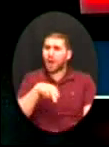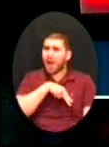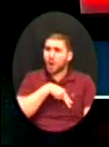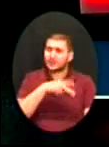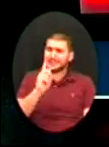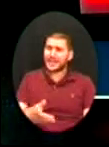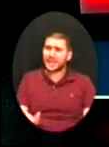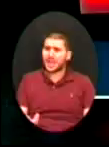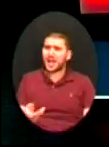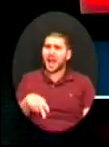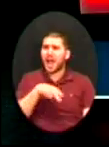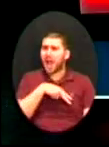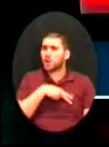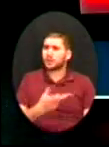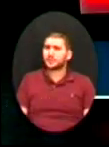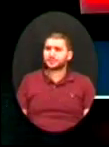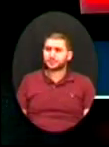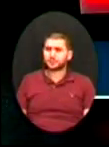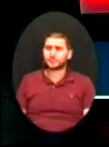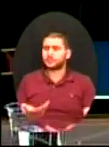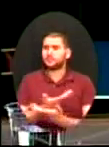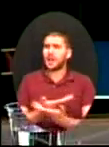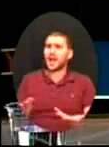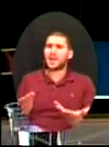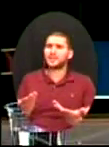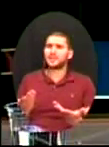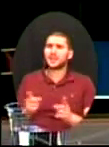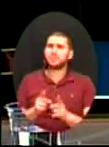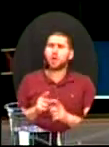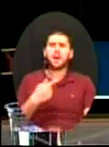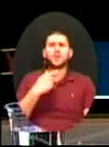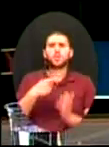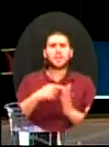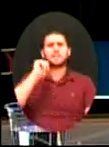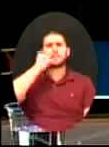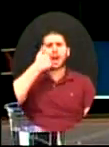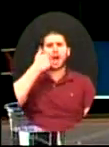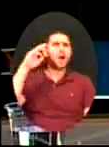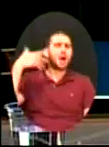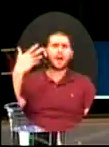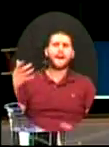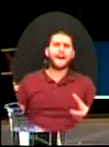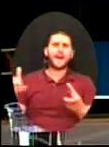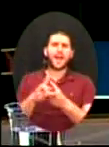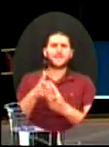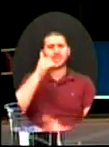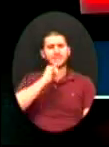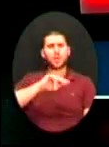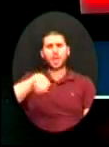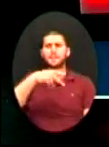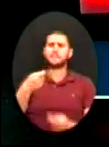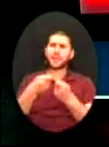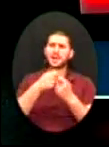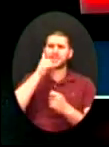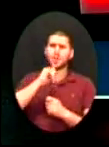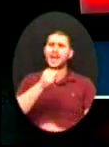אחריות, אחריות לא, אין תלישות באחריות. אז אני אומר לך, מחר תהיה חברת טיולים, שמארגנת